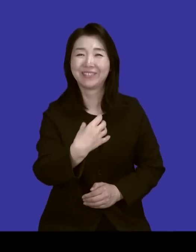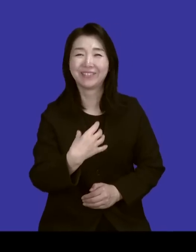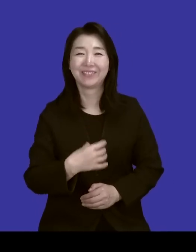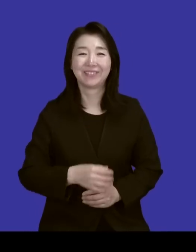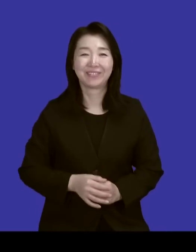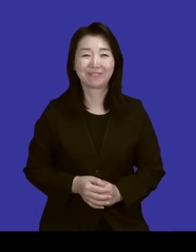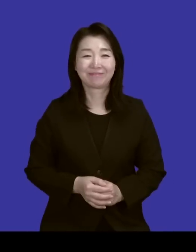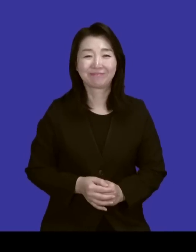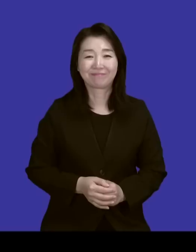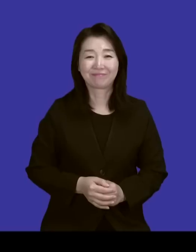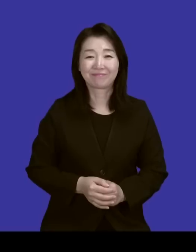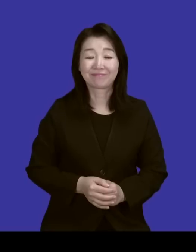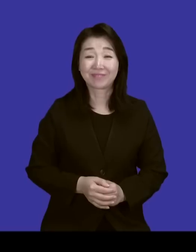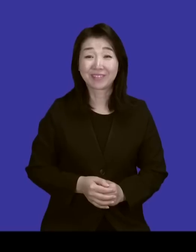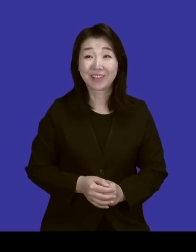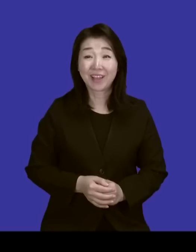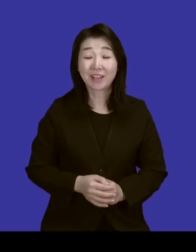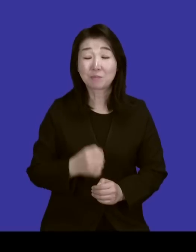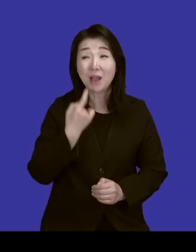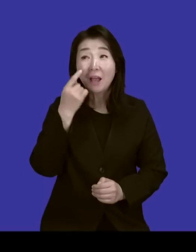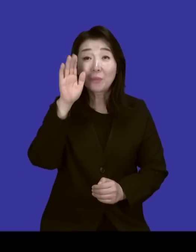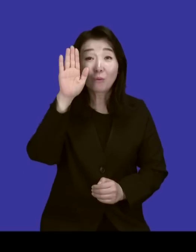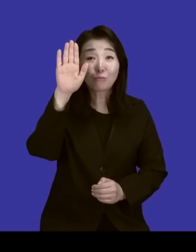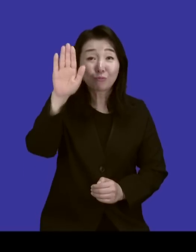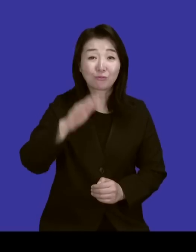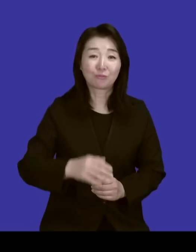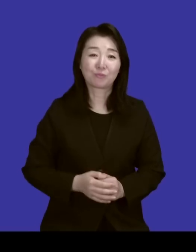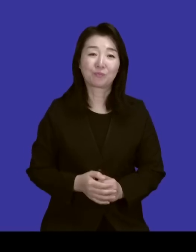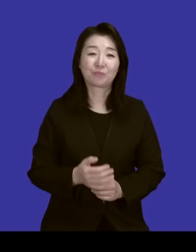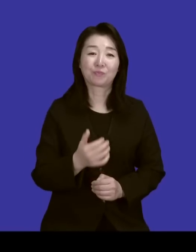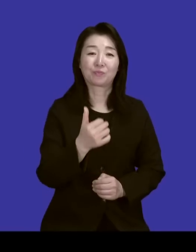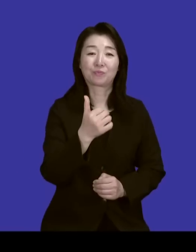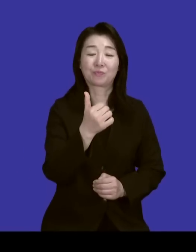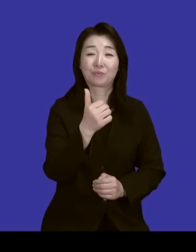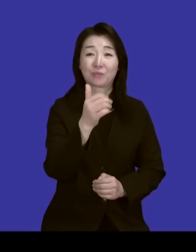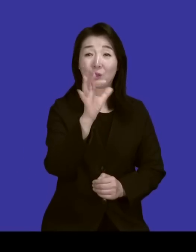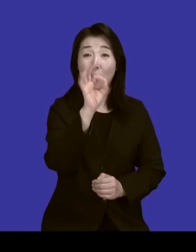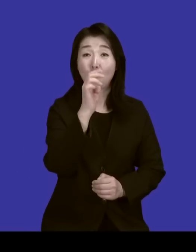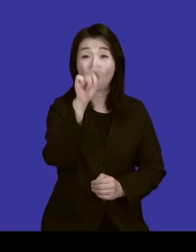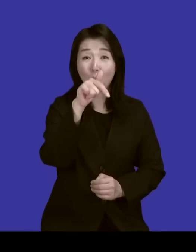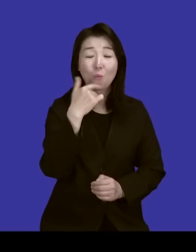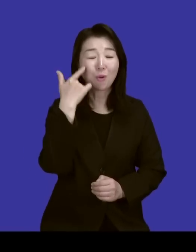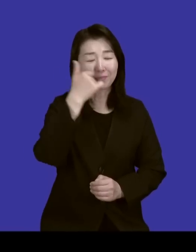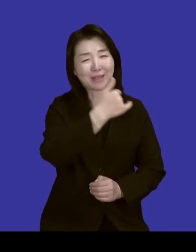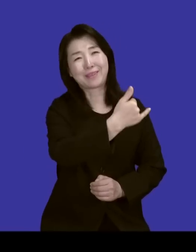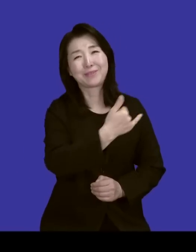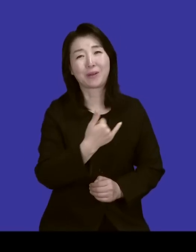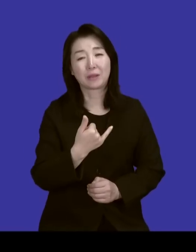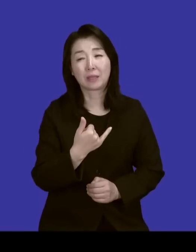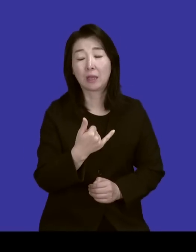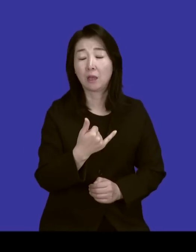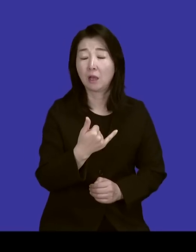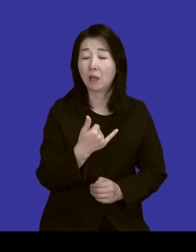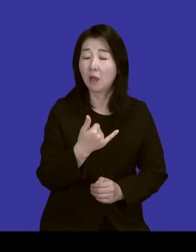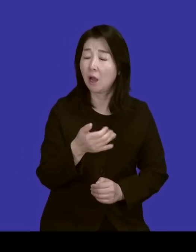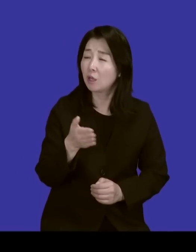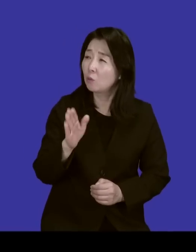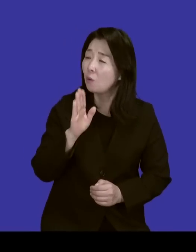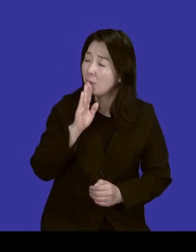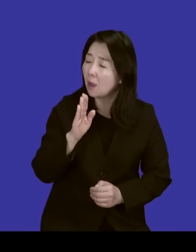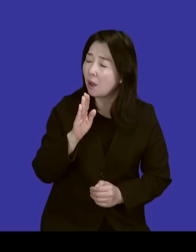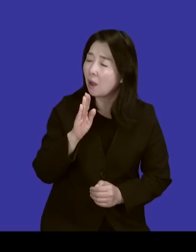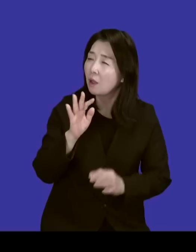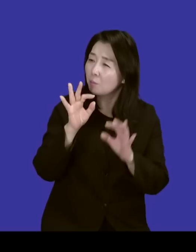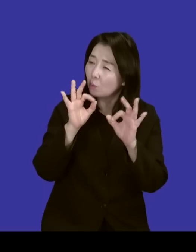그런데 네. 참 흥미로운 것은 한 달 후에 예. 옥 목사님이 저에게 전화를 하시더니 예. 당신 얘기가 일리가 있다.